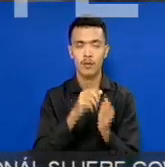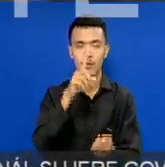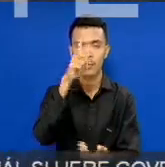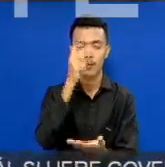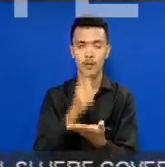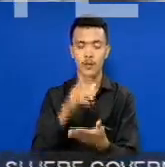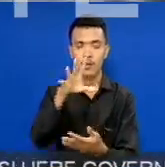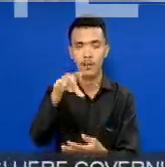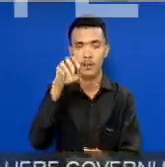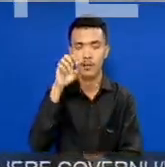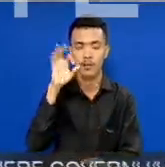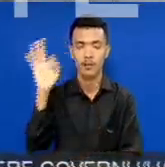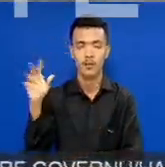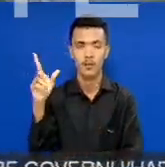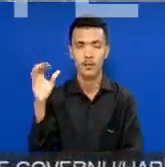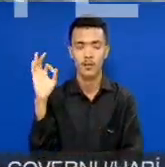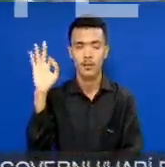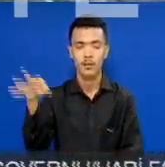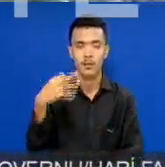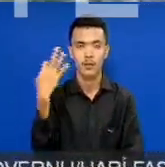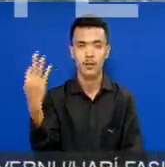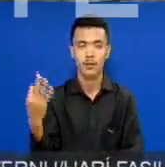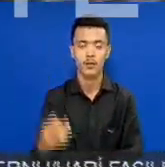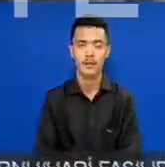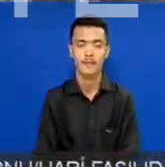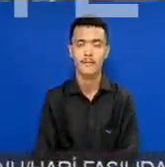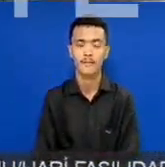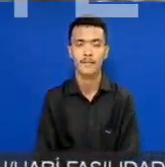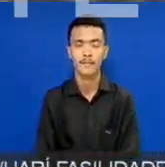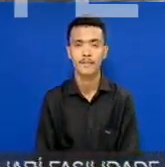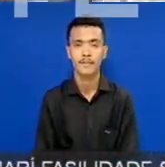ida atus lima sanulu resinsia. Husi Viqueque, Paulino Pinto, ba RTTeli.